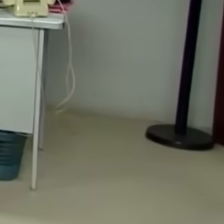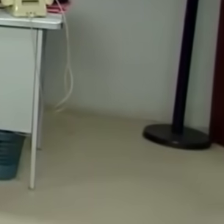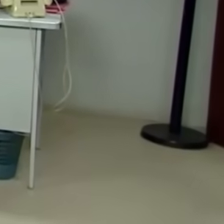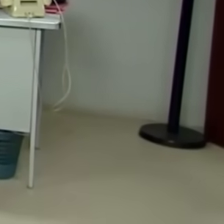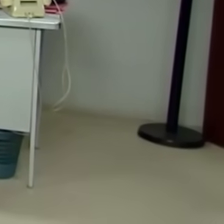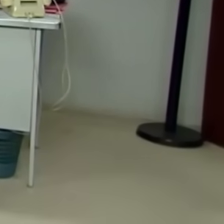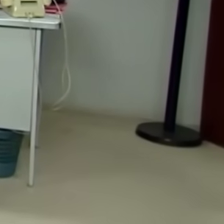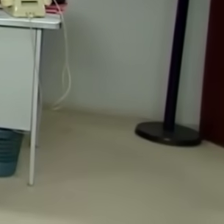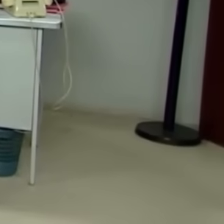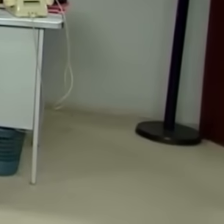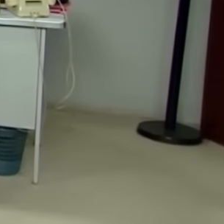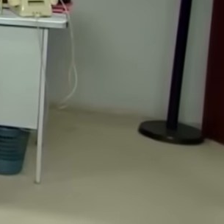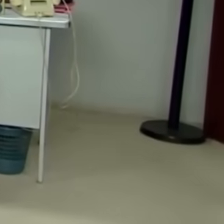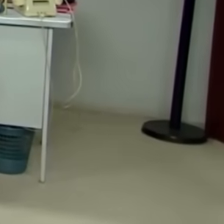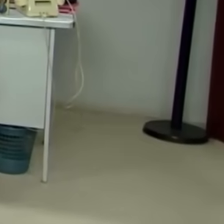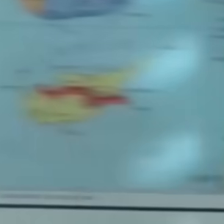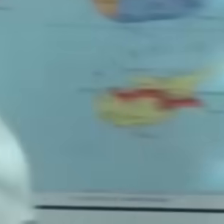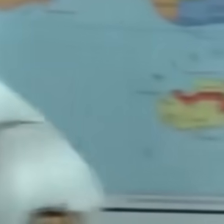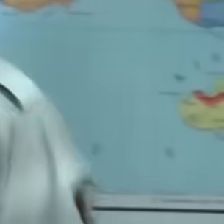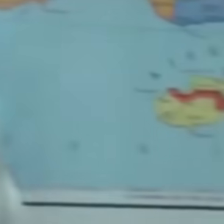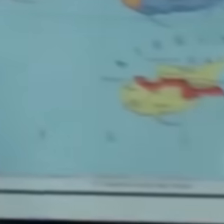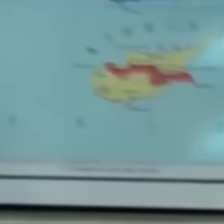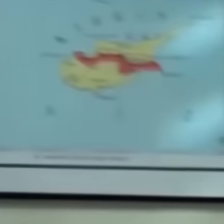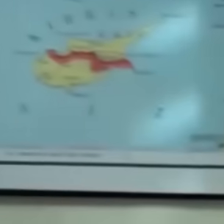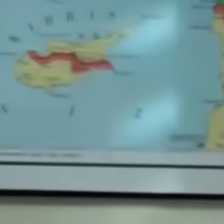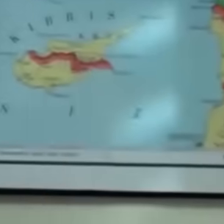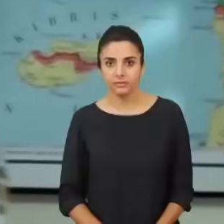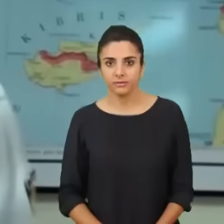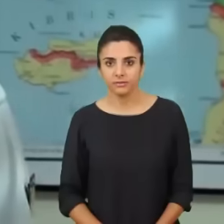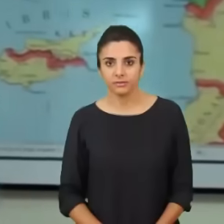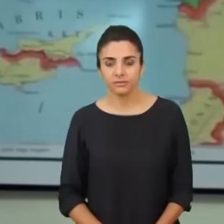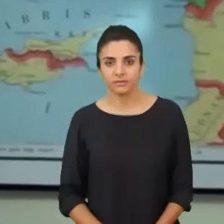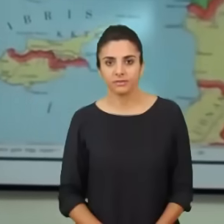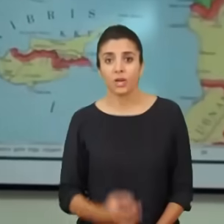Masadan kalktı. Kendini teskinlemeye çalışarak volta atıyor.